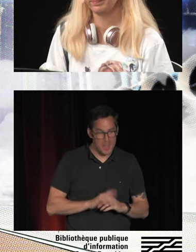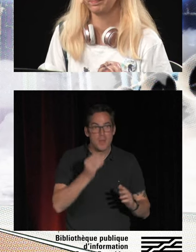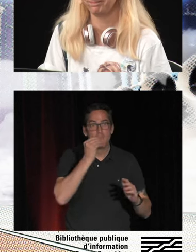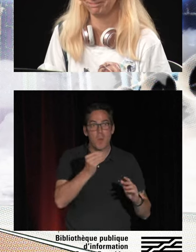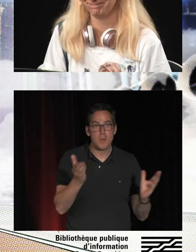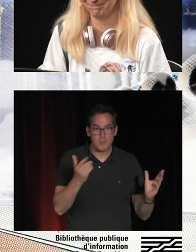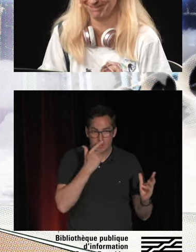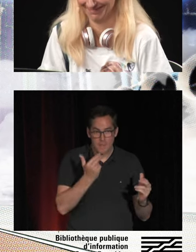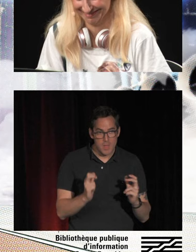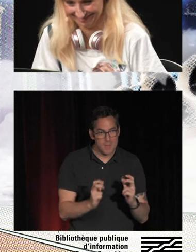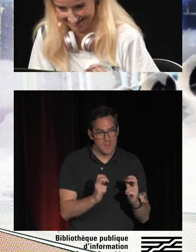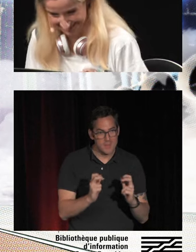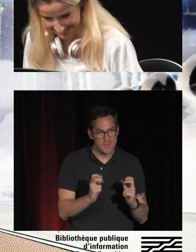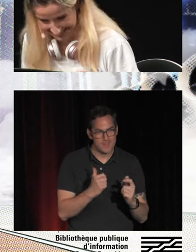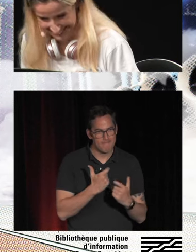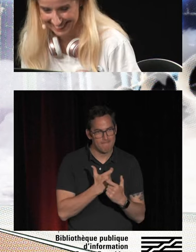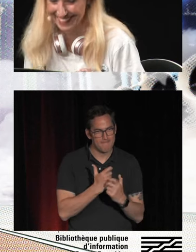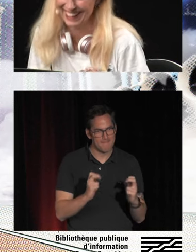Non !